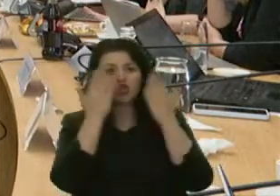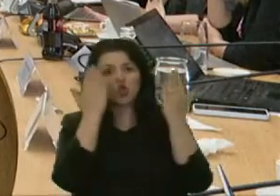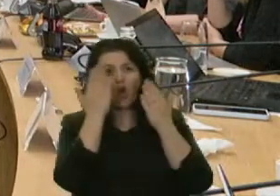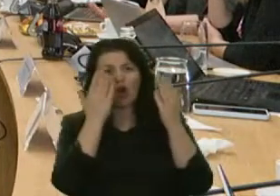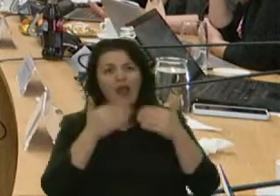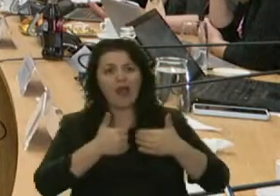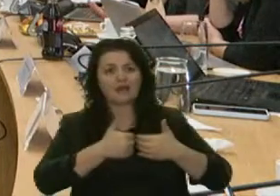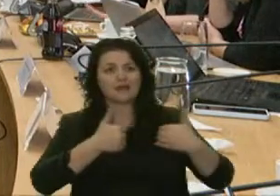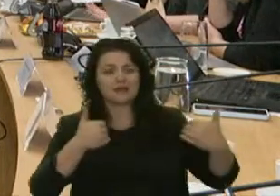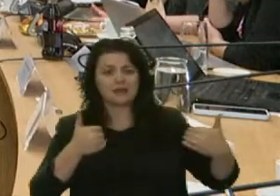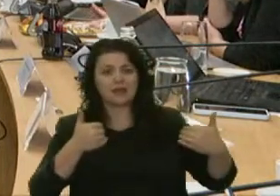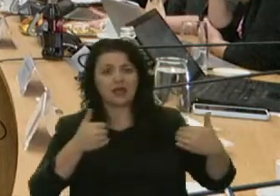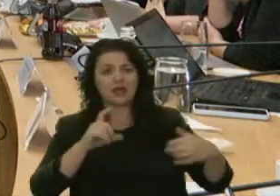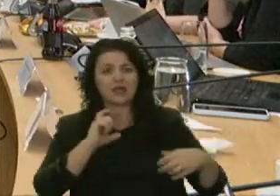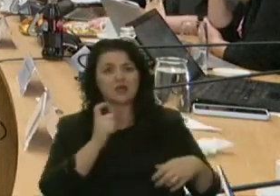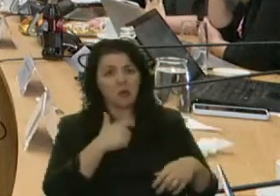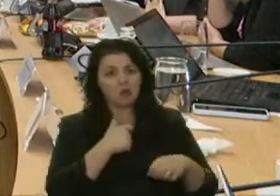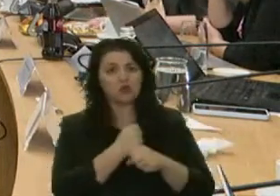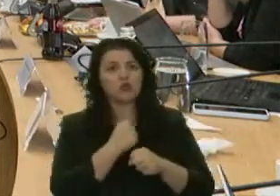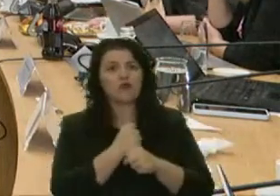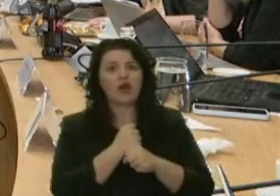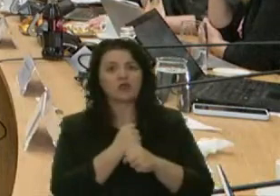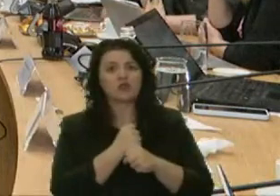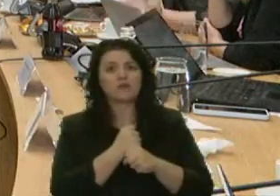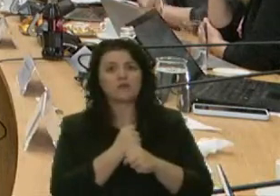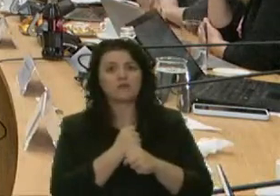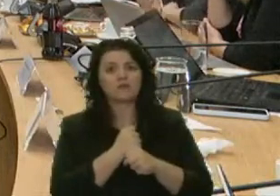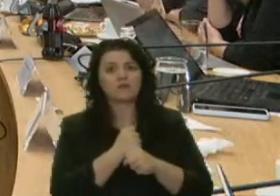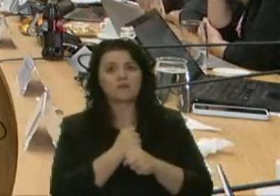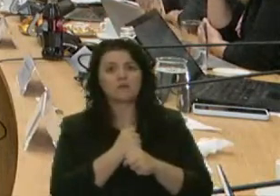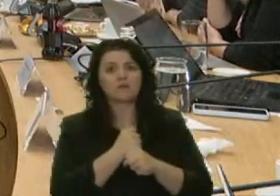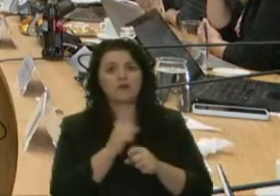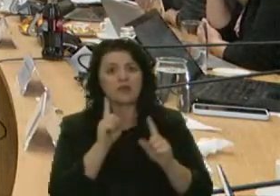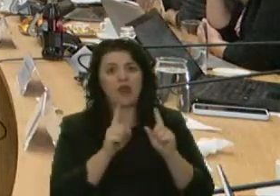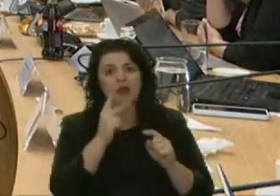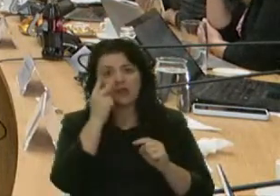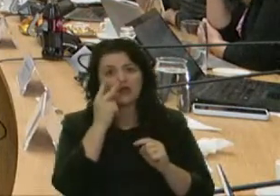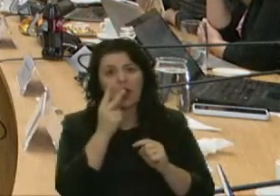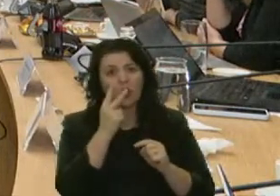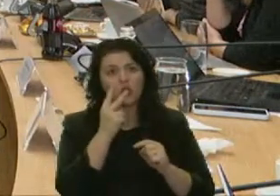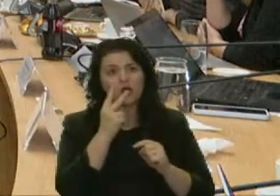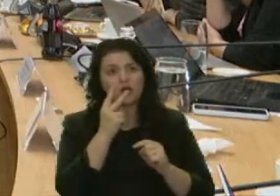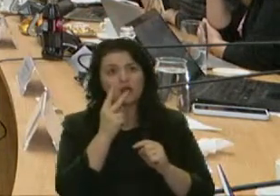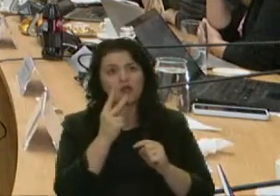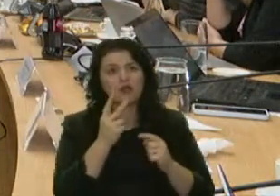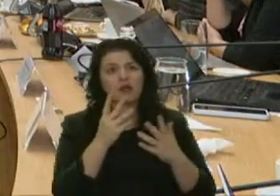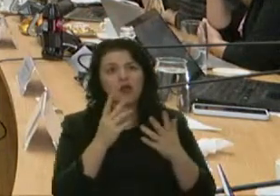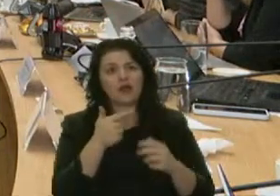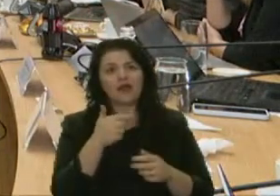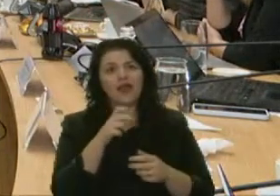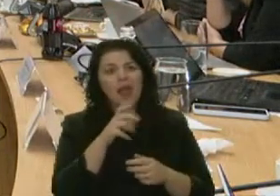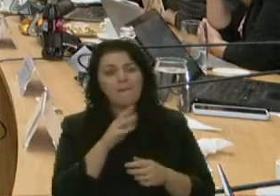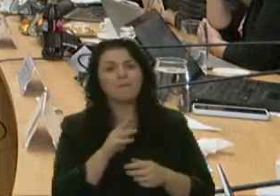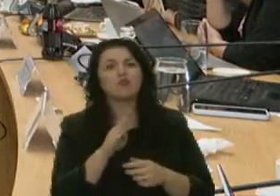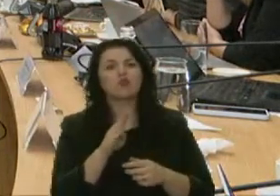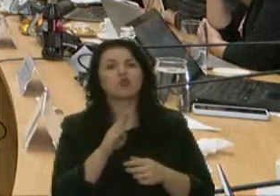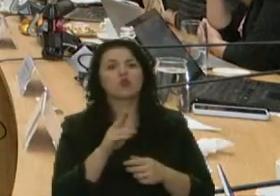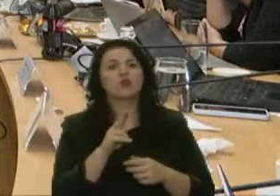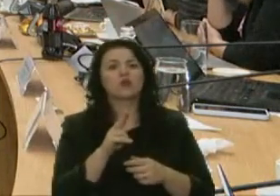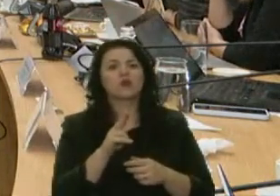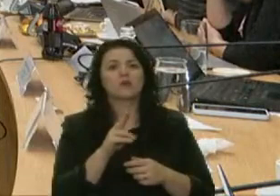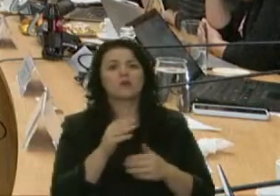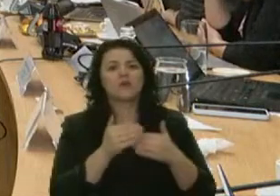extinderile unde s a putut face școală nouă prin extinderea unui corp de clădire că dacă te uiți la toate școlile astea care bat la Ghibu ba la